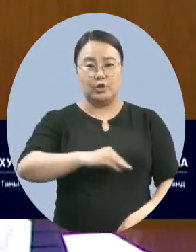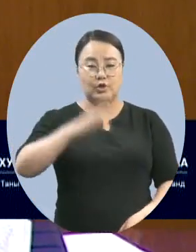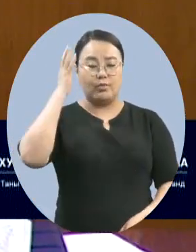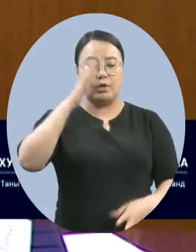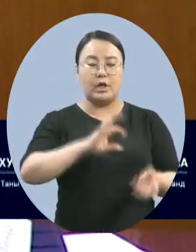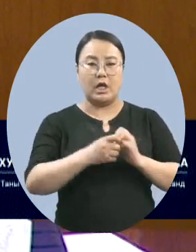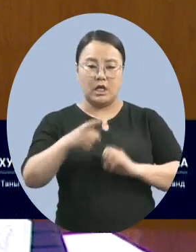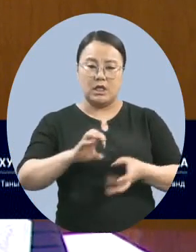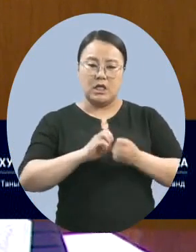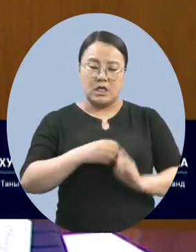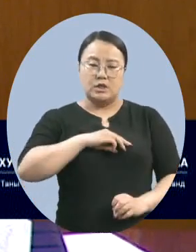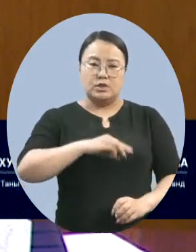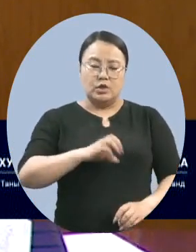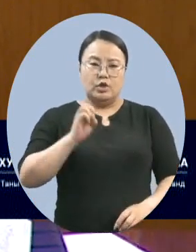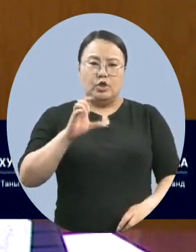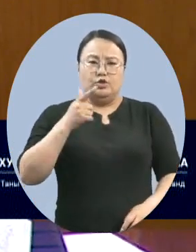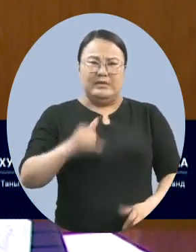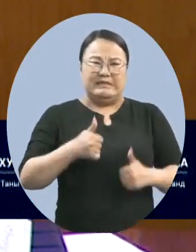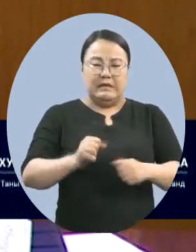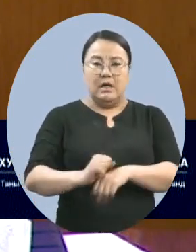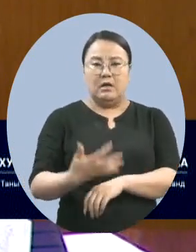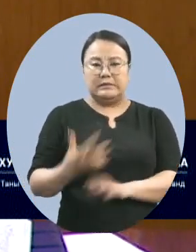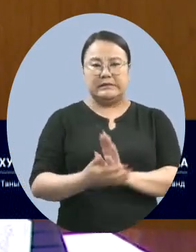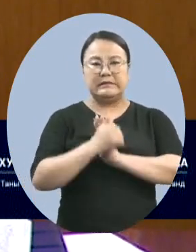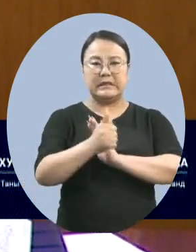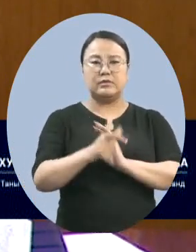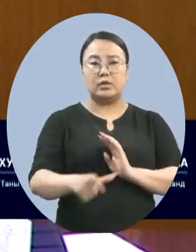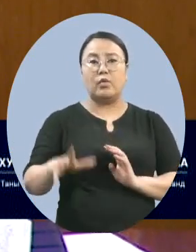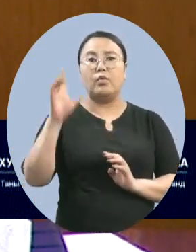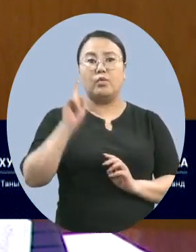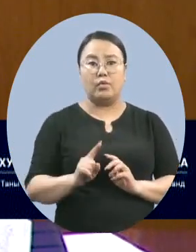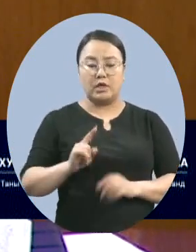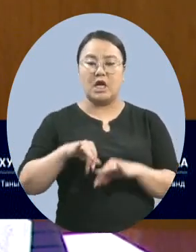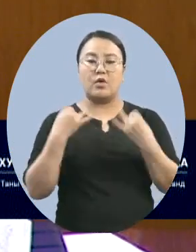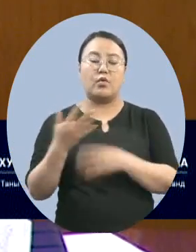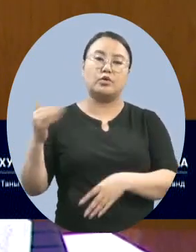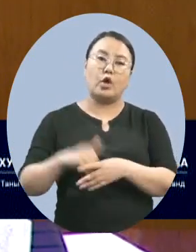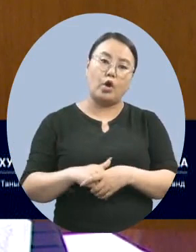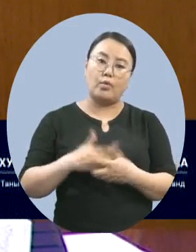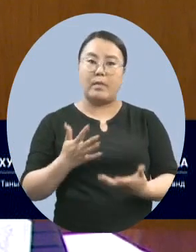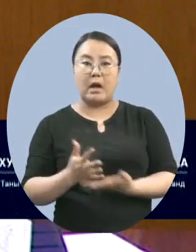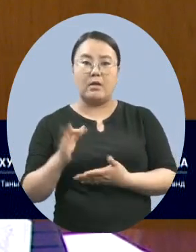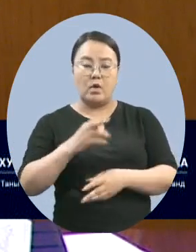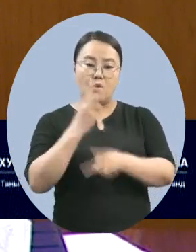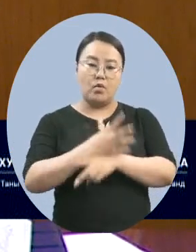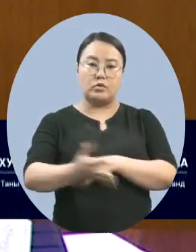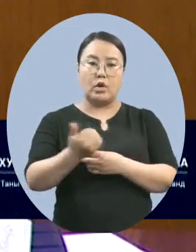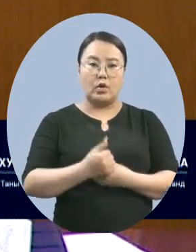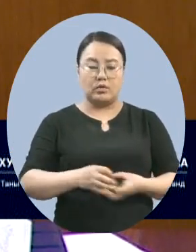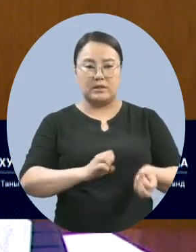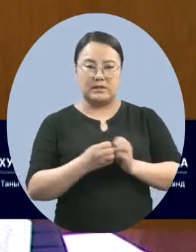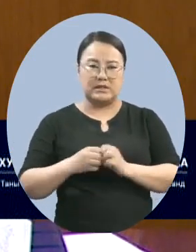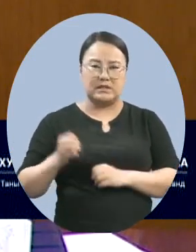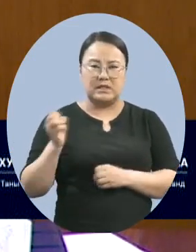түүнийг хэрэгжүүлэх ёс зүйтэй хариуцлагатай ур чадвартай одоо ийм хүнийг нэр дэвшүүлэх нөхцөлийг хуульчлах агуулгаар